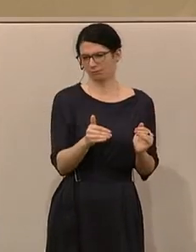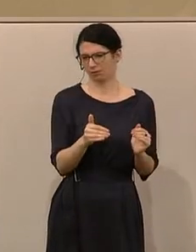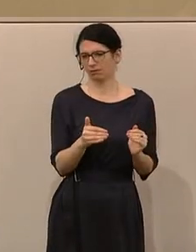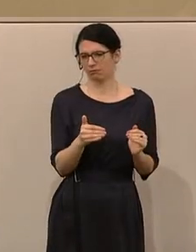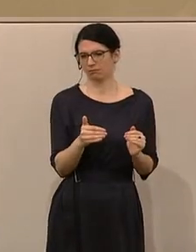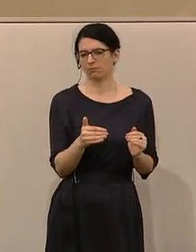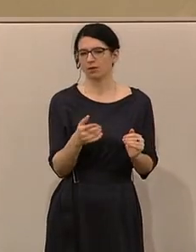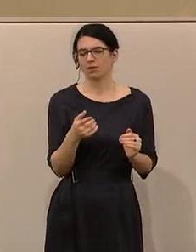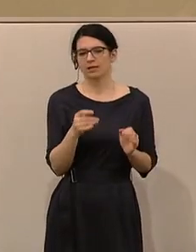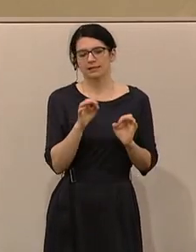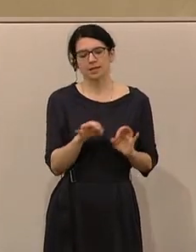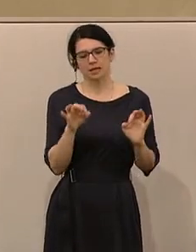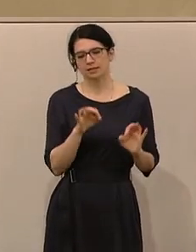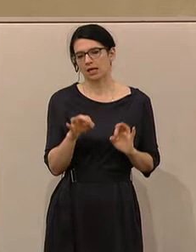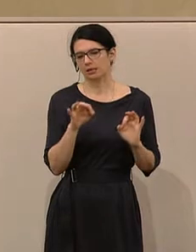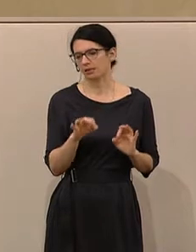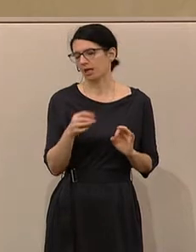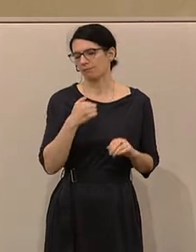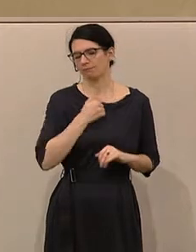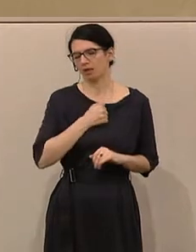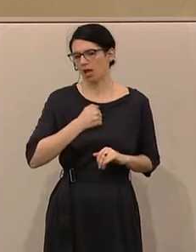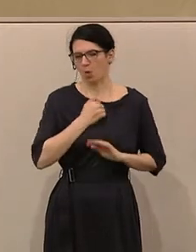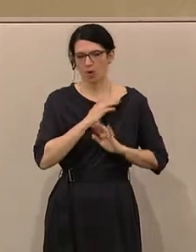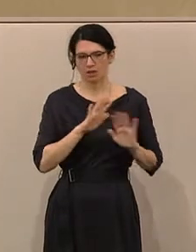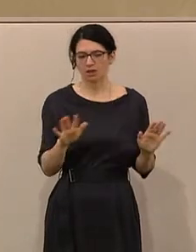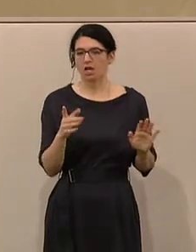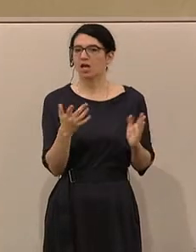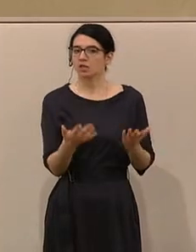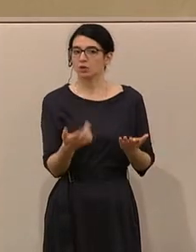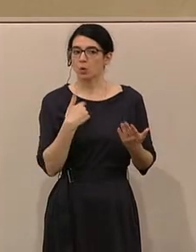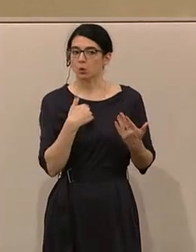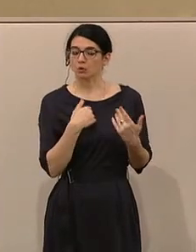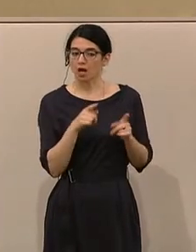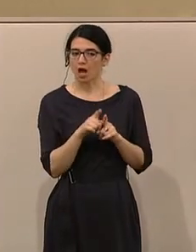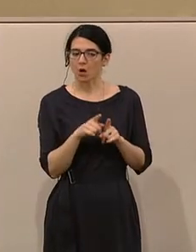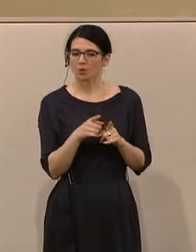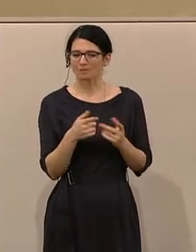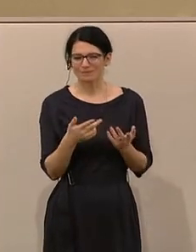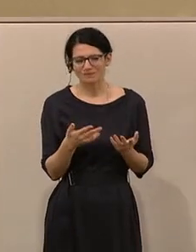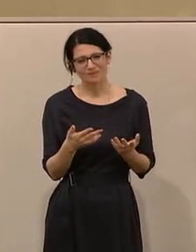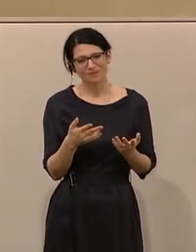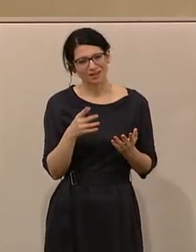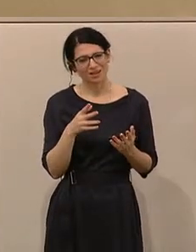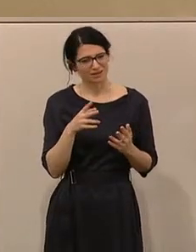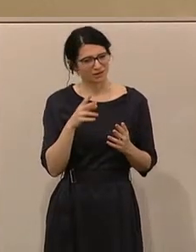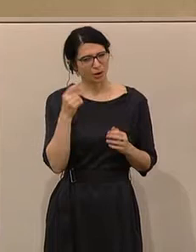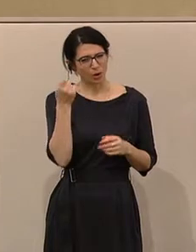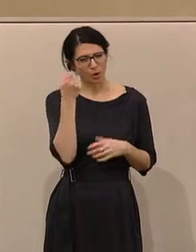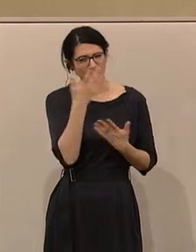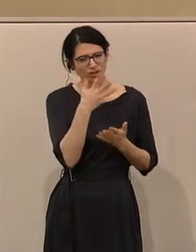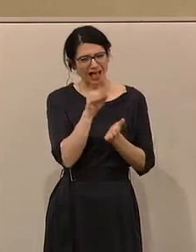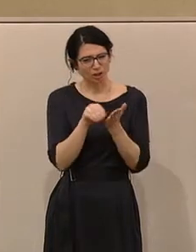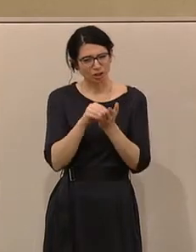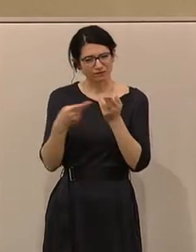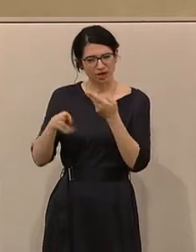ausmacht, was sehr, sehr bedauerlich ist, und es sich dann auch von selber erklärt, dass in sämtlichen schriftlichen